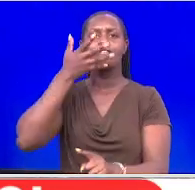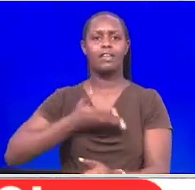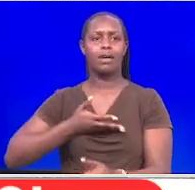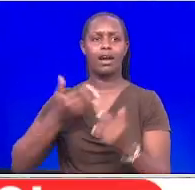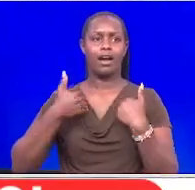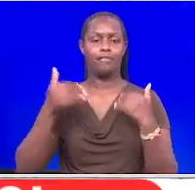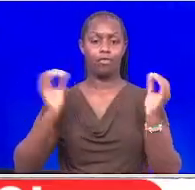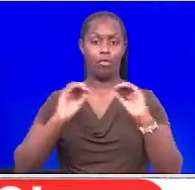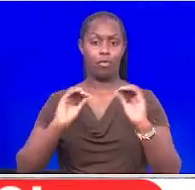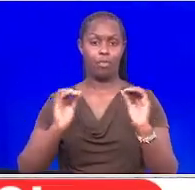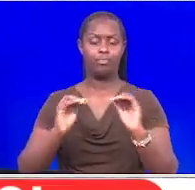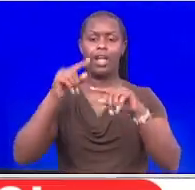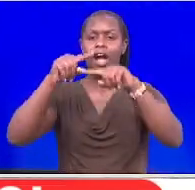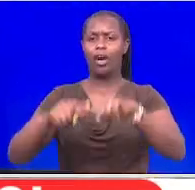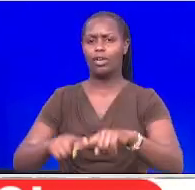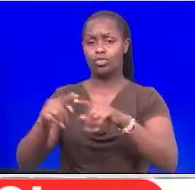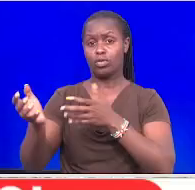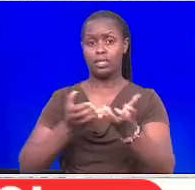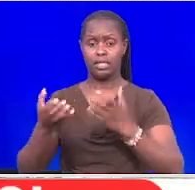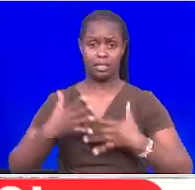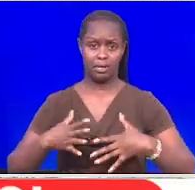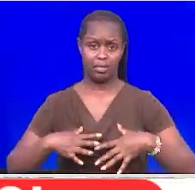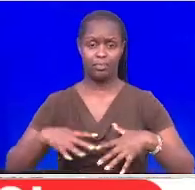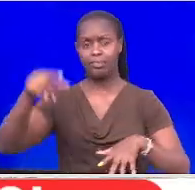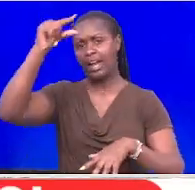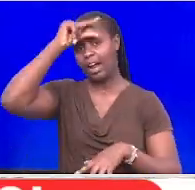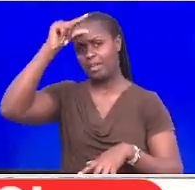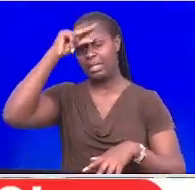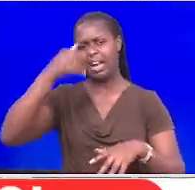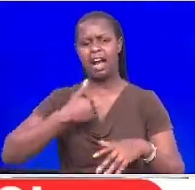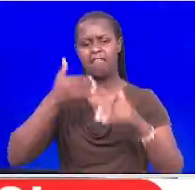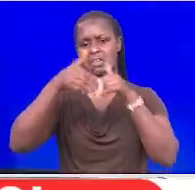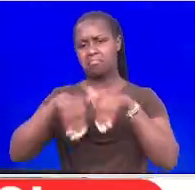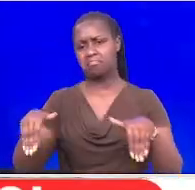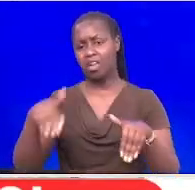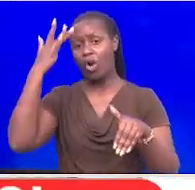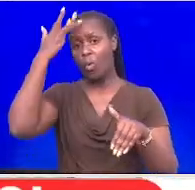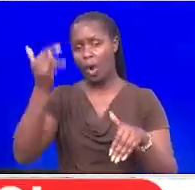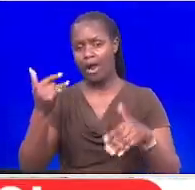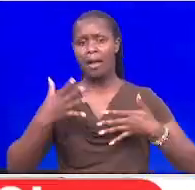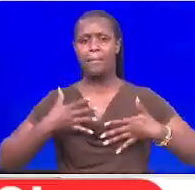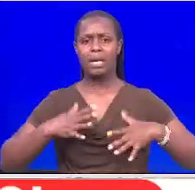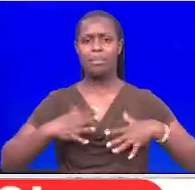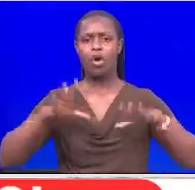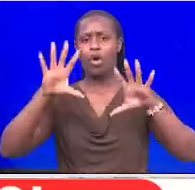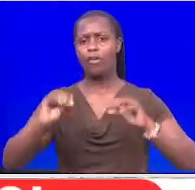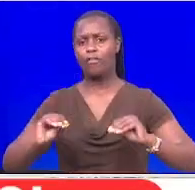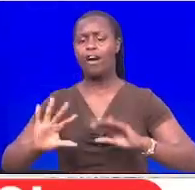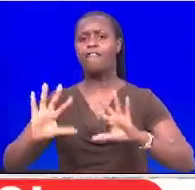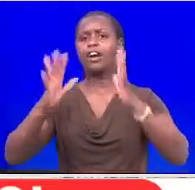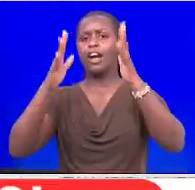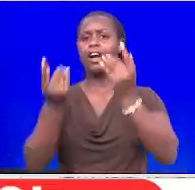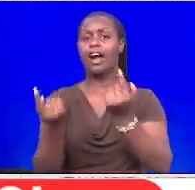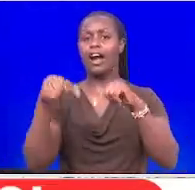Kulingana na wafanyabiashara, serikali ya kaunti ya Nairobi imewatelekeza kwani wazima moto walichukua muda mrefu kabla ya